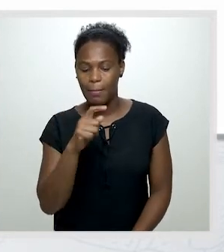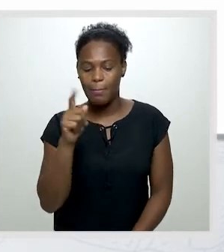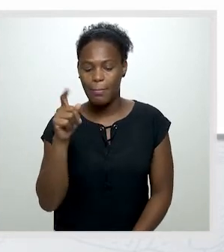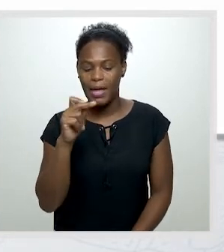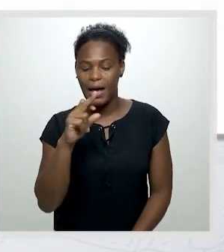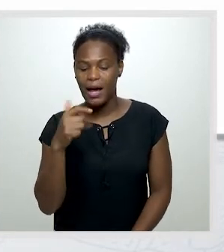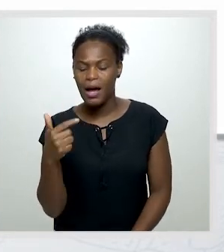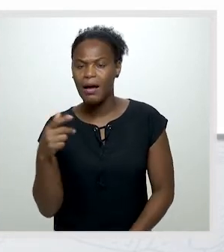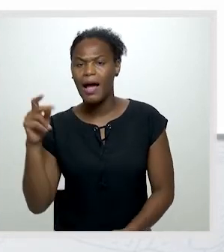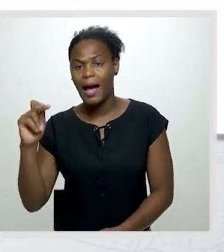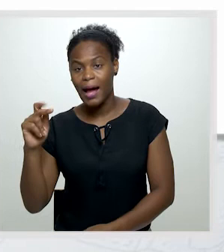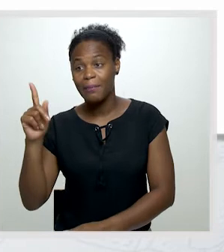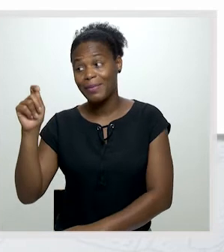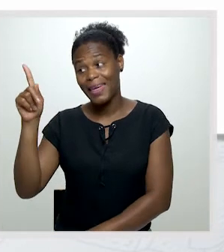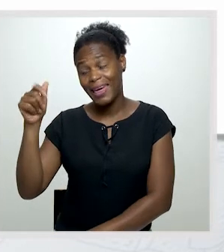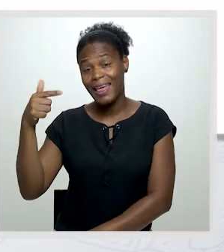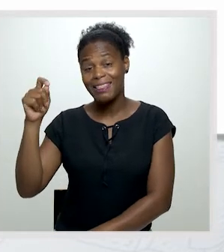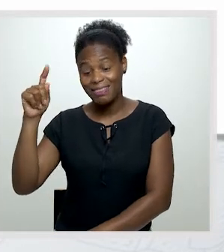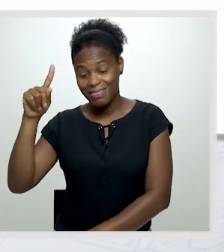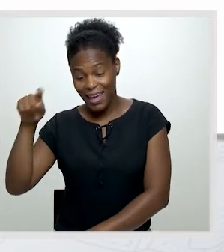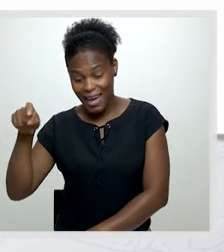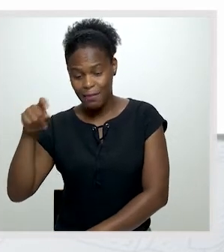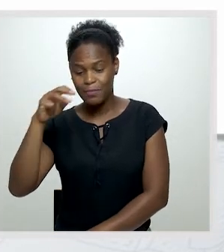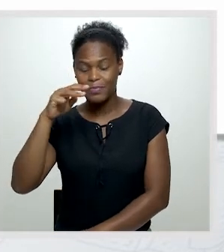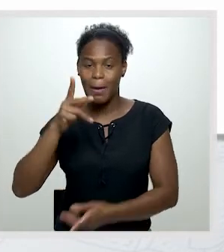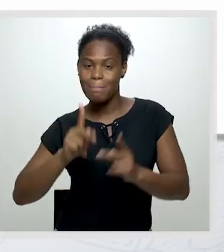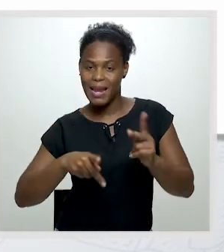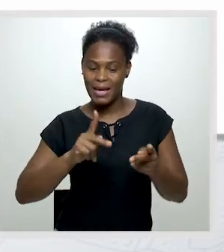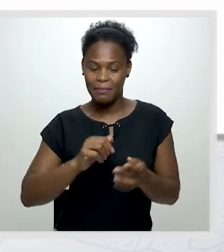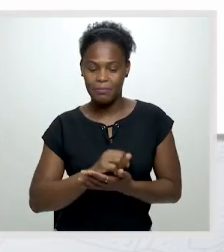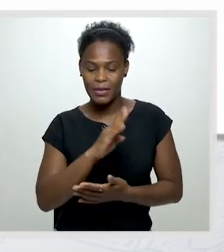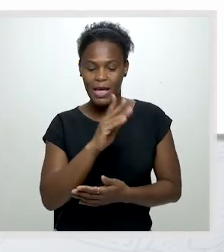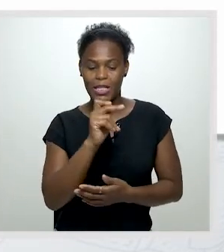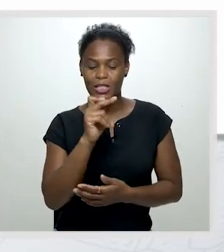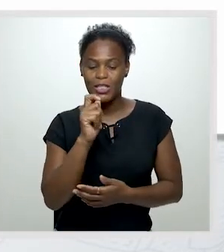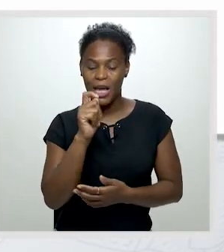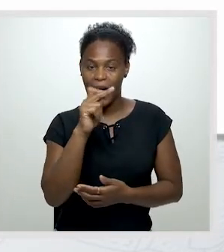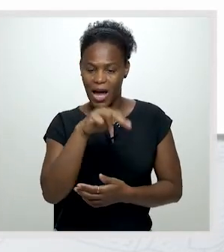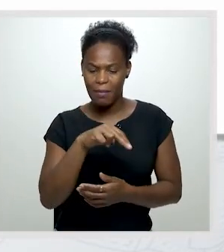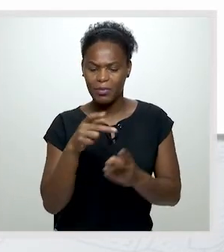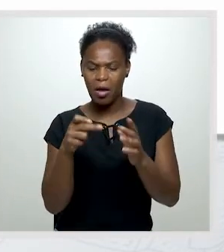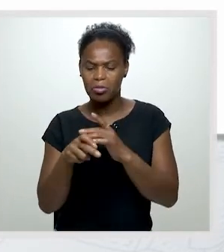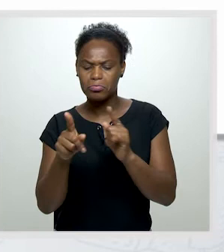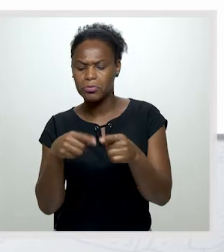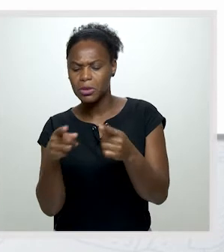mannequin. Jean-Baptiste Monnier est entré dans une chorale à l'âge de 11 ans.